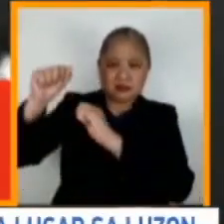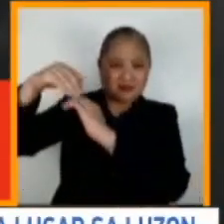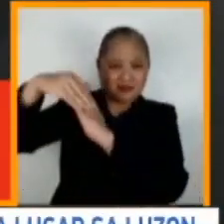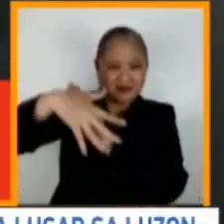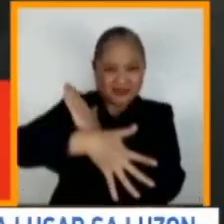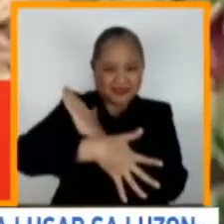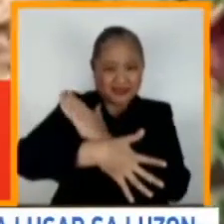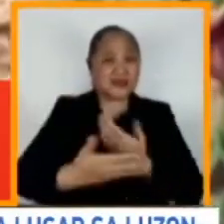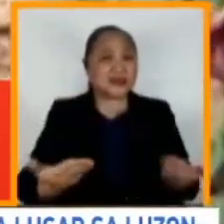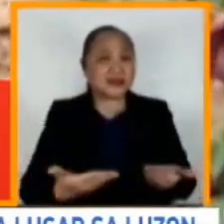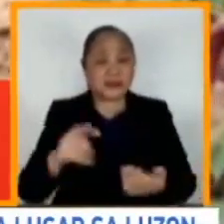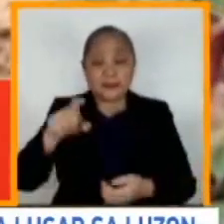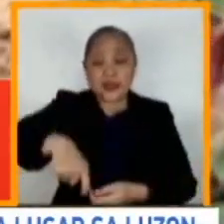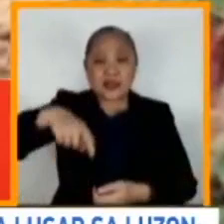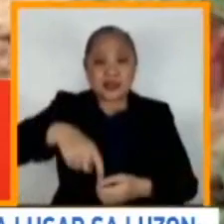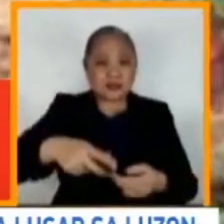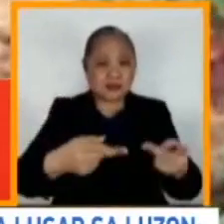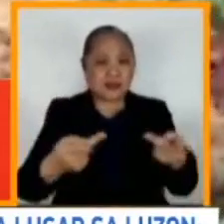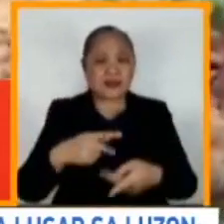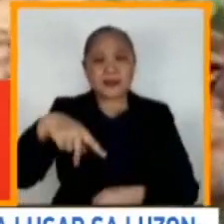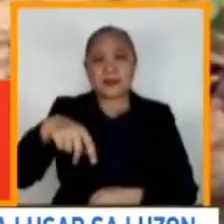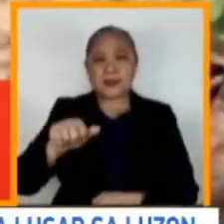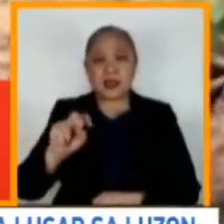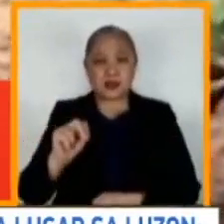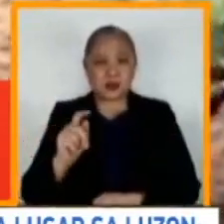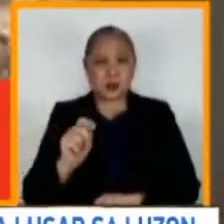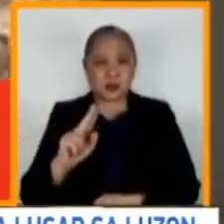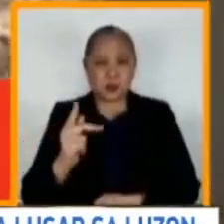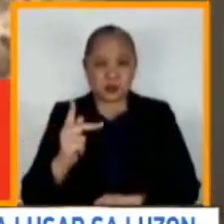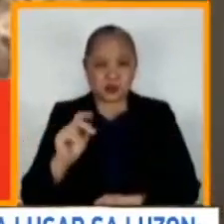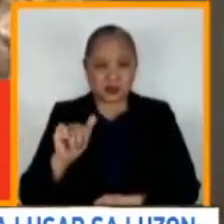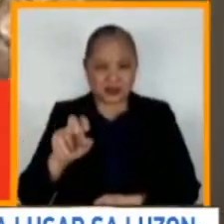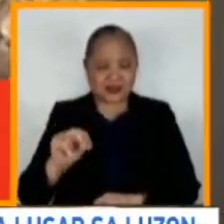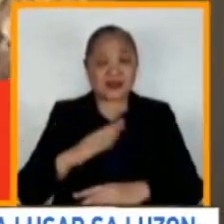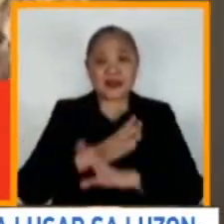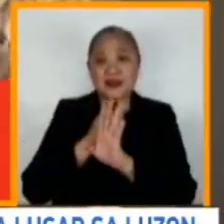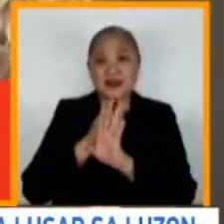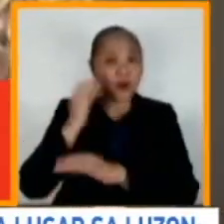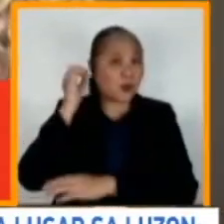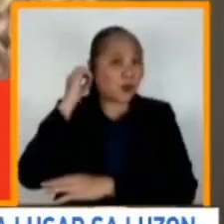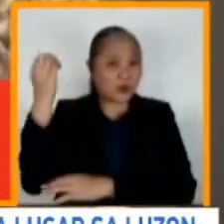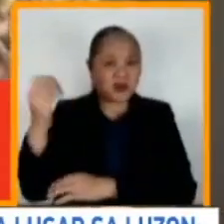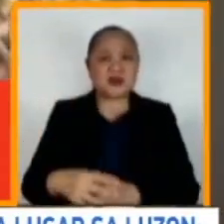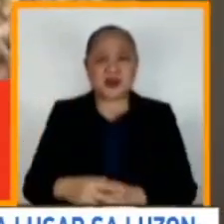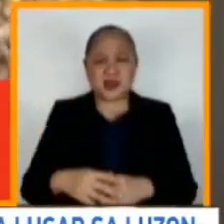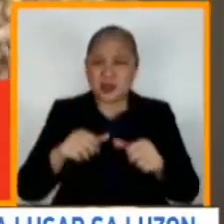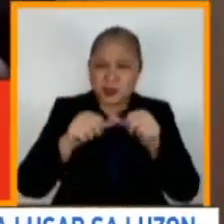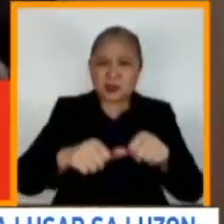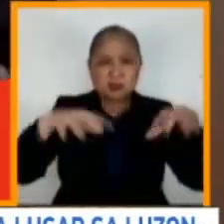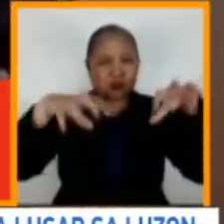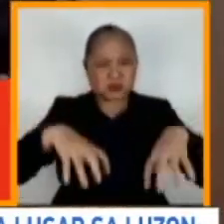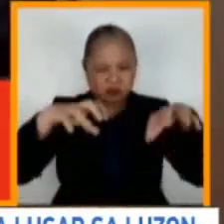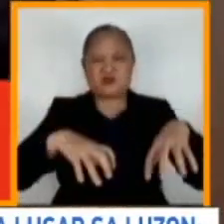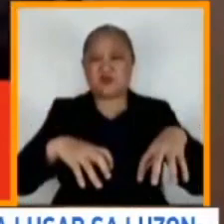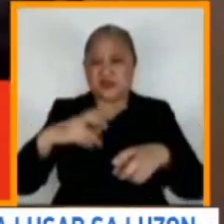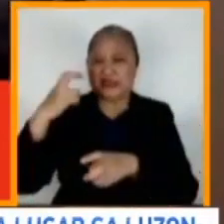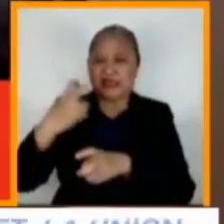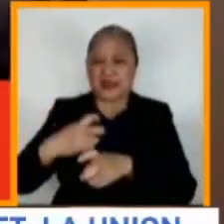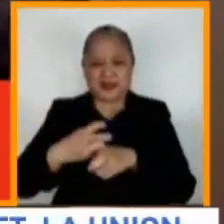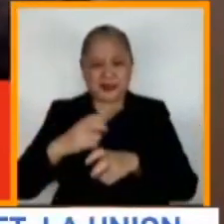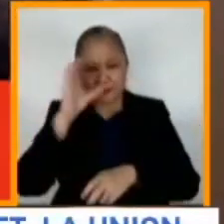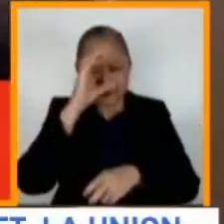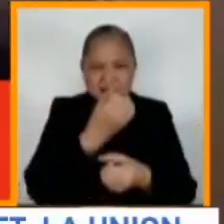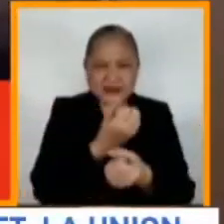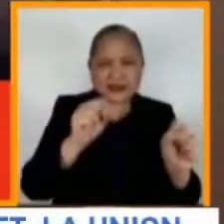Davao de Oro. Dahil patuloy pa ang pag-ulan, pahirapan ang ginawang retrieval operation ng mga rescuer. Pinangangambahan ring